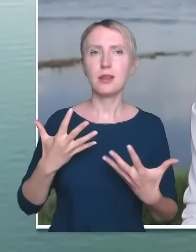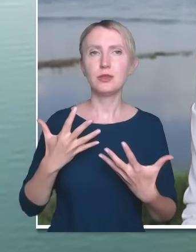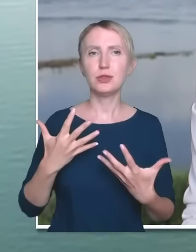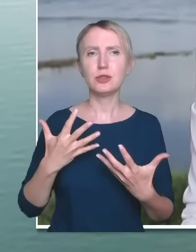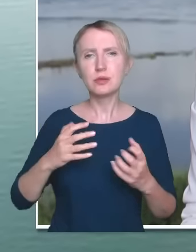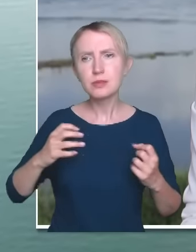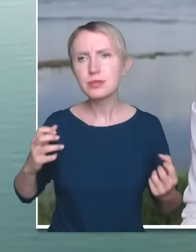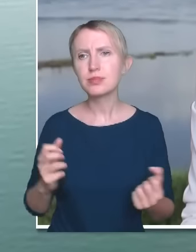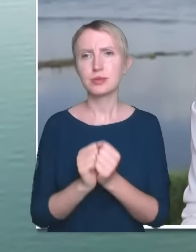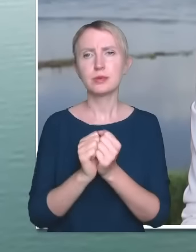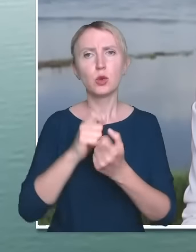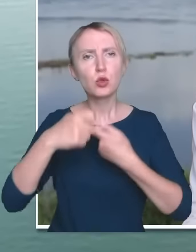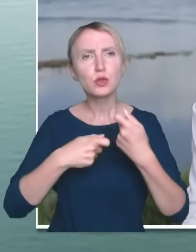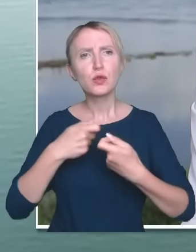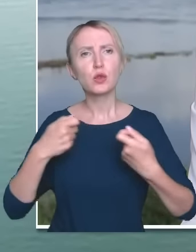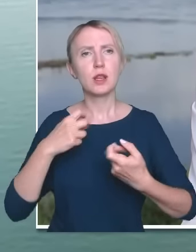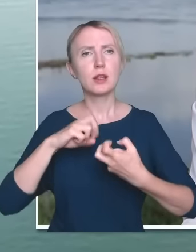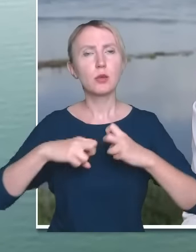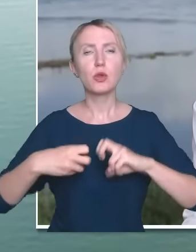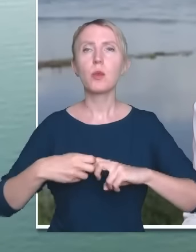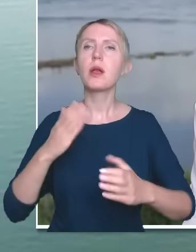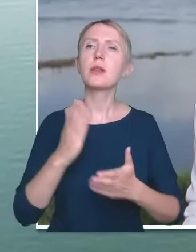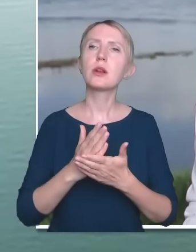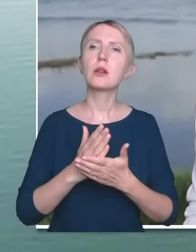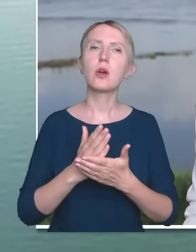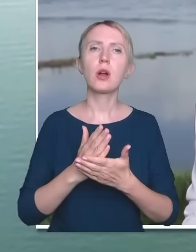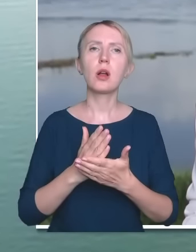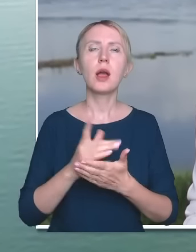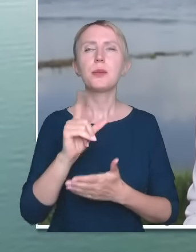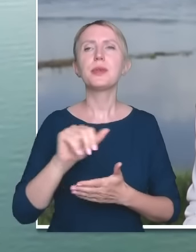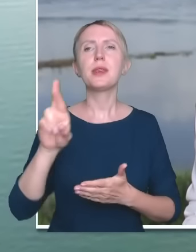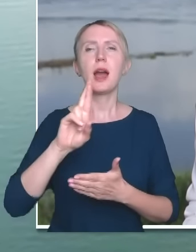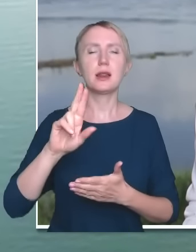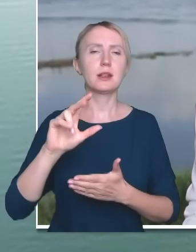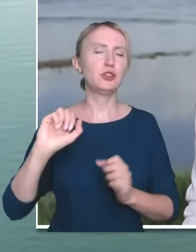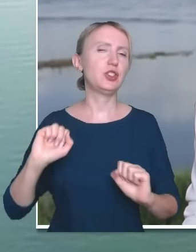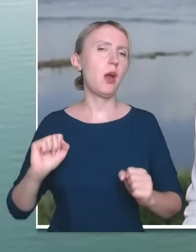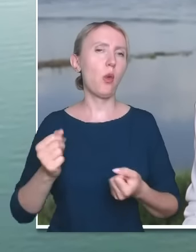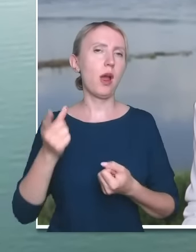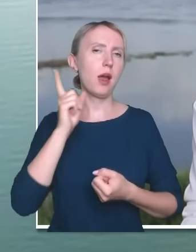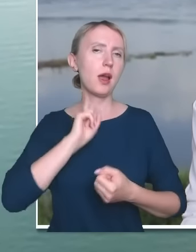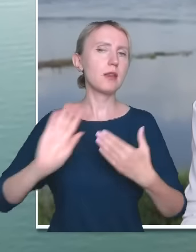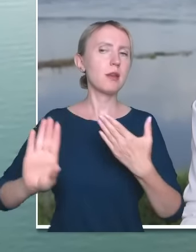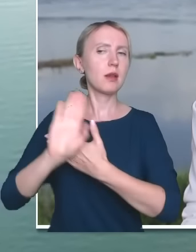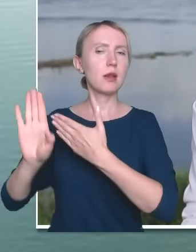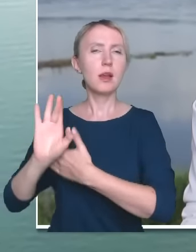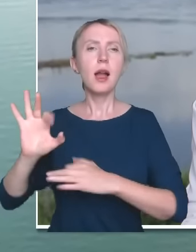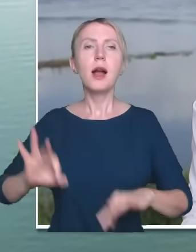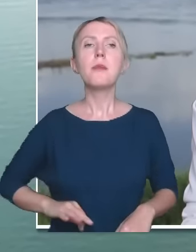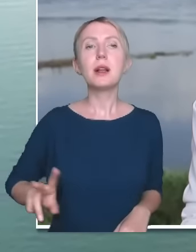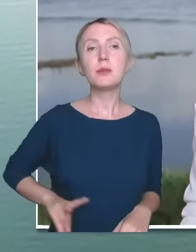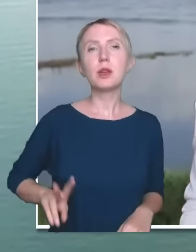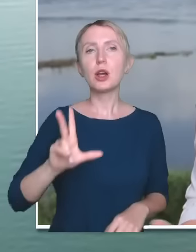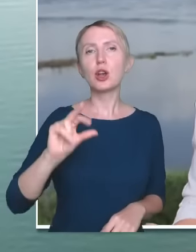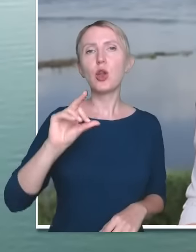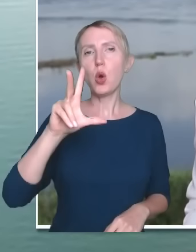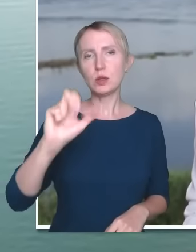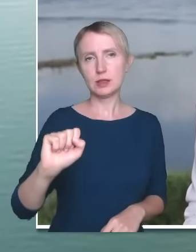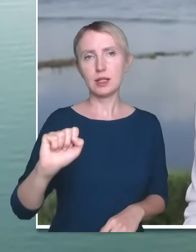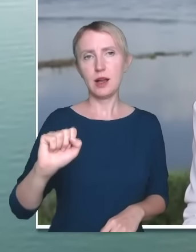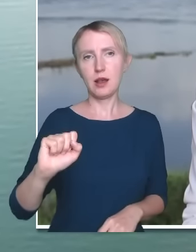do rozwiązania problemu, jest tylko maskowanie i PR-owe działanie. I to widzimy, no pani minister Hennig-Kloska na temacie,